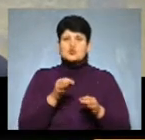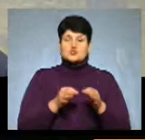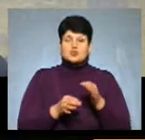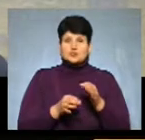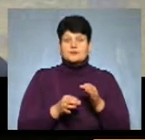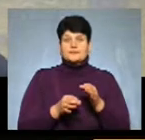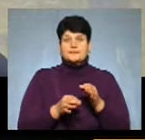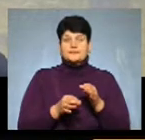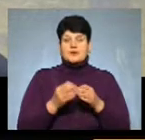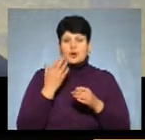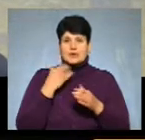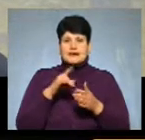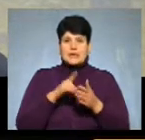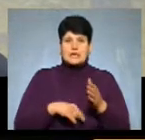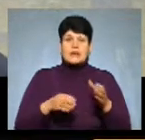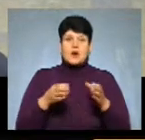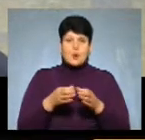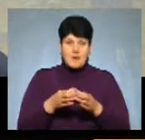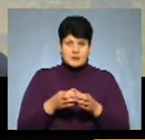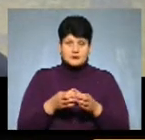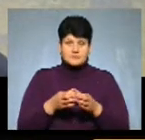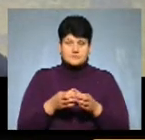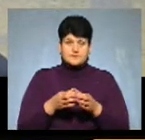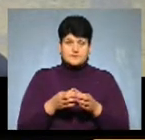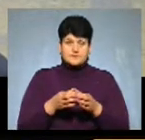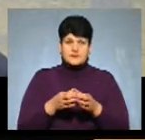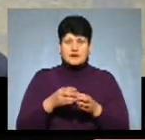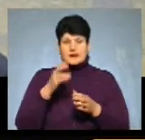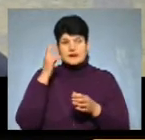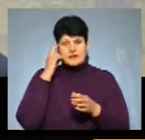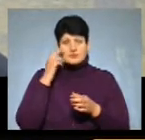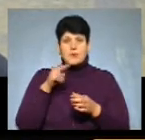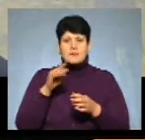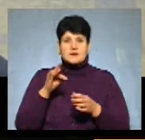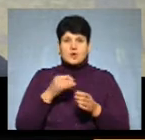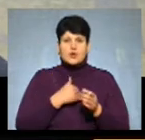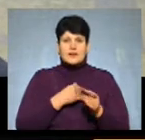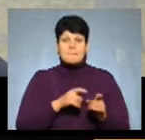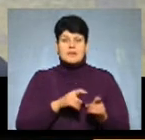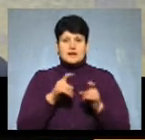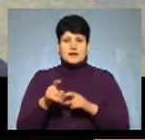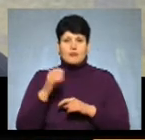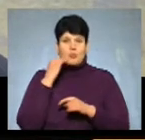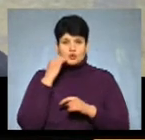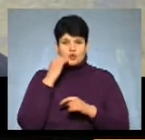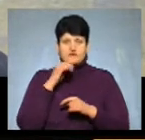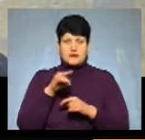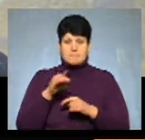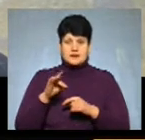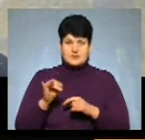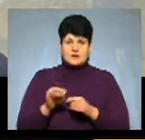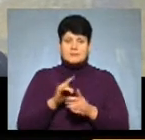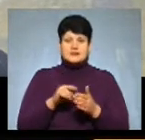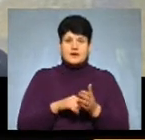коли релігійна громада з Київського патріархату свого часу хотіла перейти в Московський патріархат, і